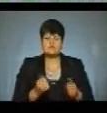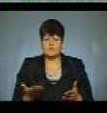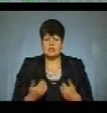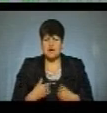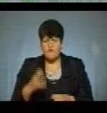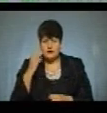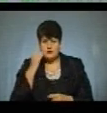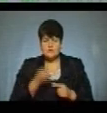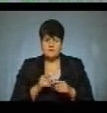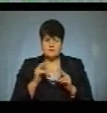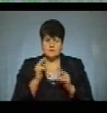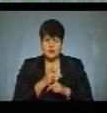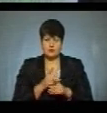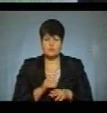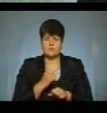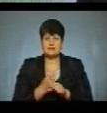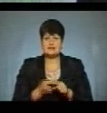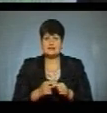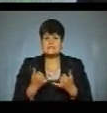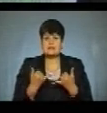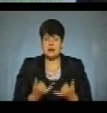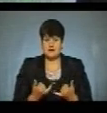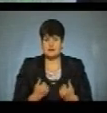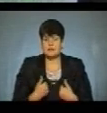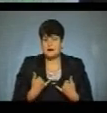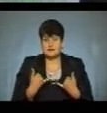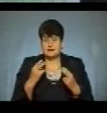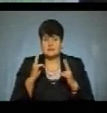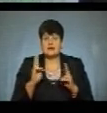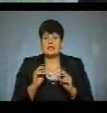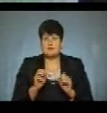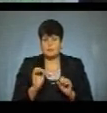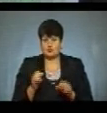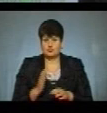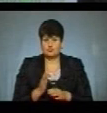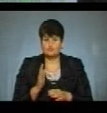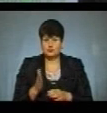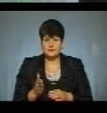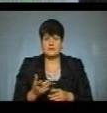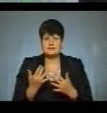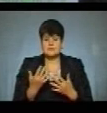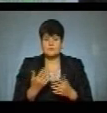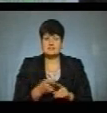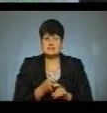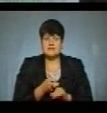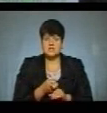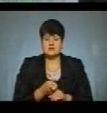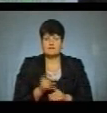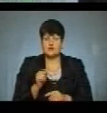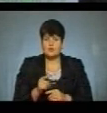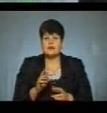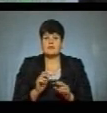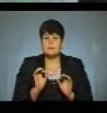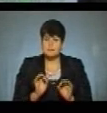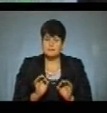вважаю, що це є недоцільно вводити саме зараз. Зараз я не знаю, яким я можу стати, оскільки все залежить від того, наскільки гарно я здам крок-2. Ось і